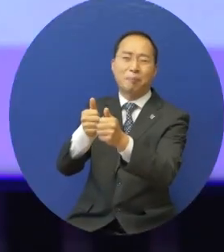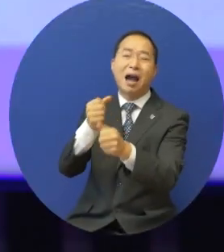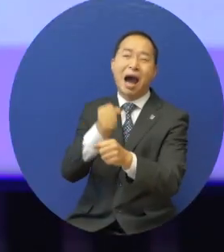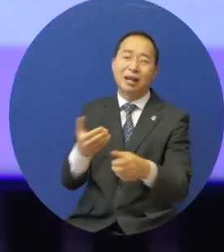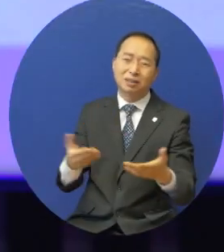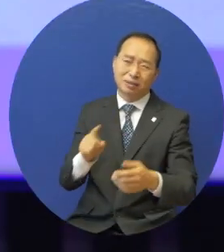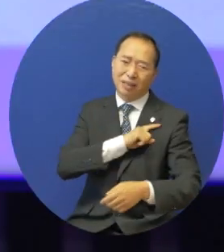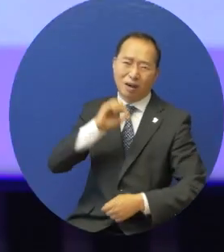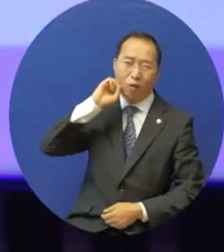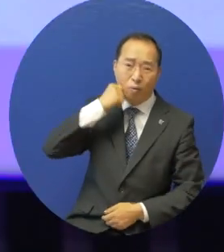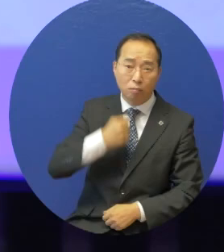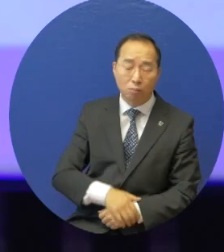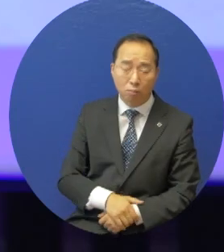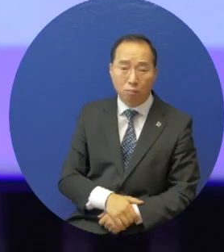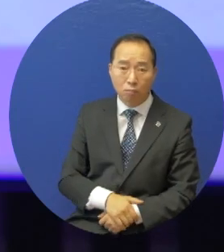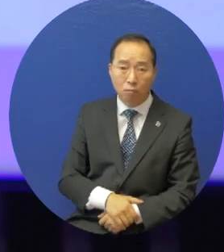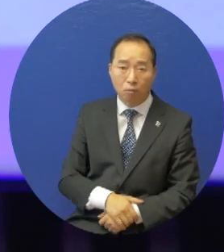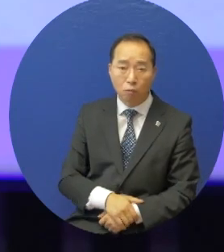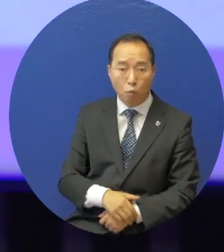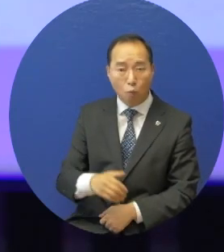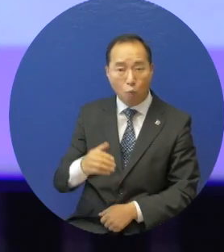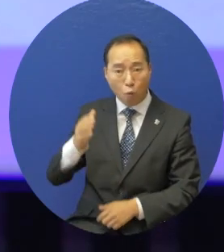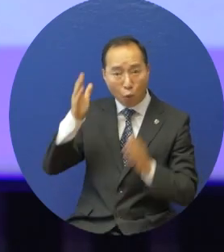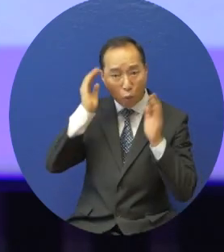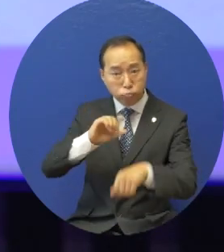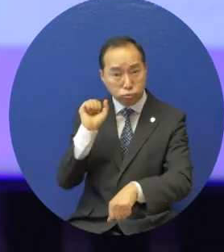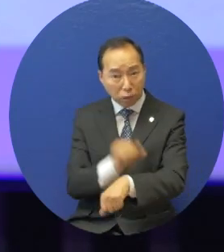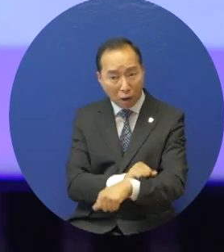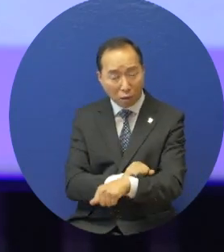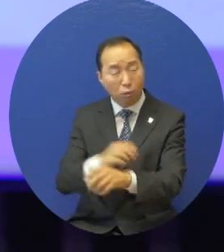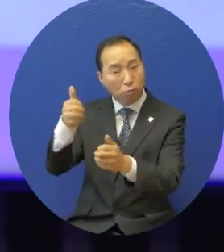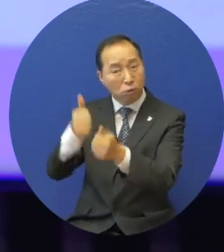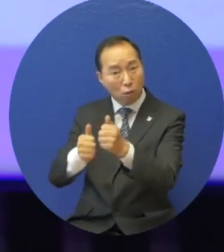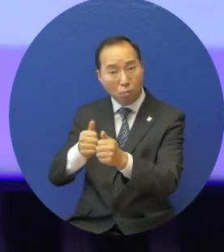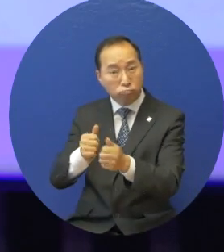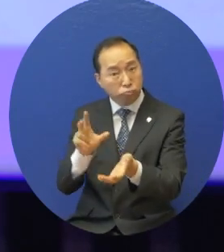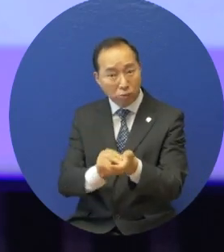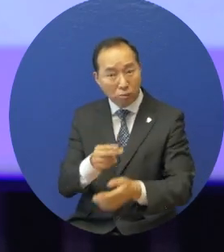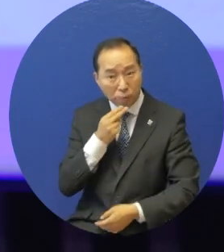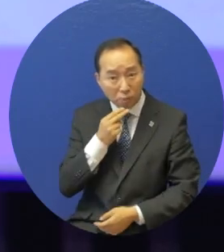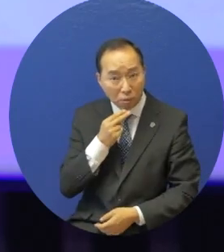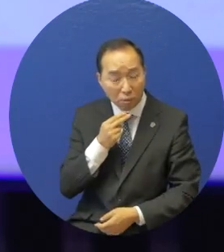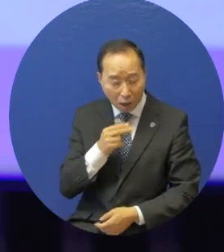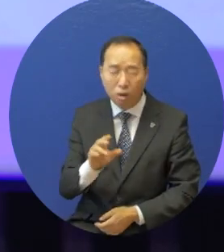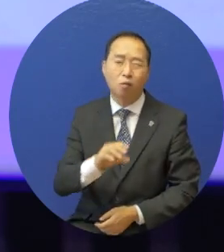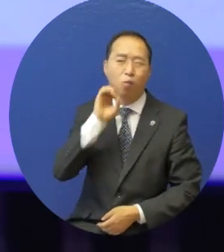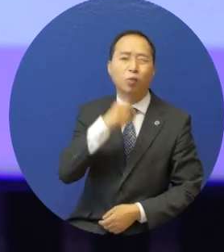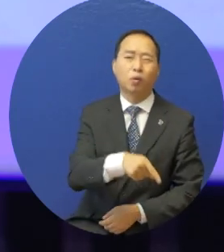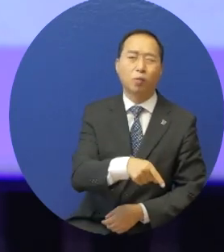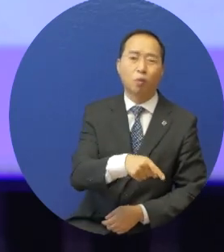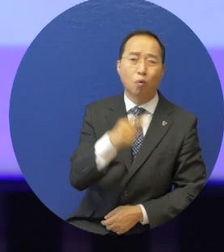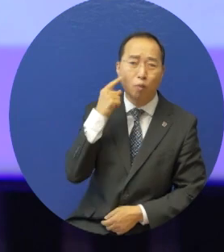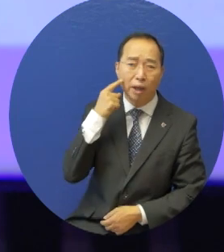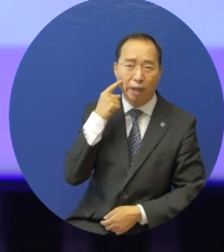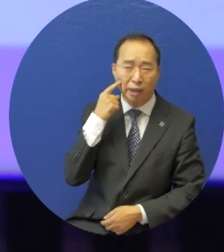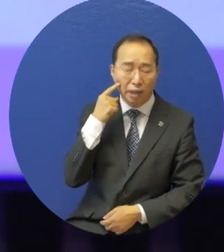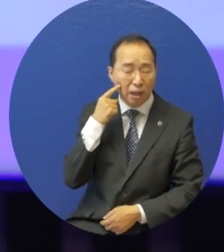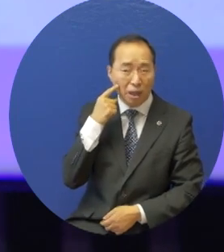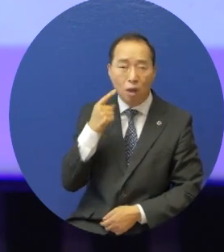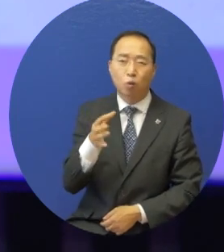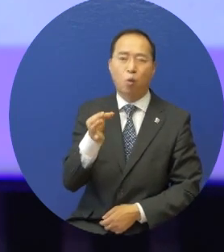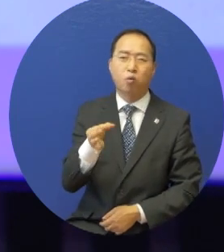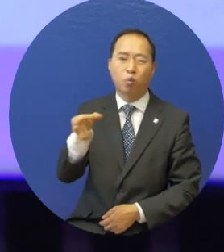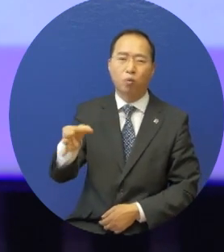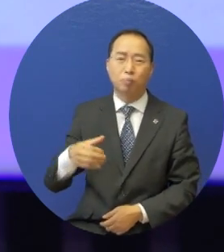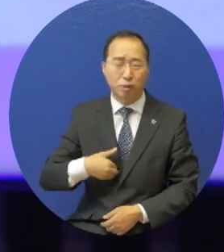않잖아요. 공부만 잘하면 과거 시험 보는 게 뭐가 힘들어? 그런데 가난한 지식인은 과거도 힘들어. 왜 그러냐면